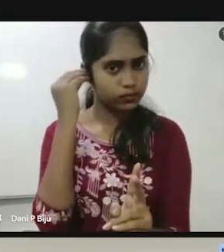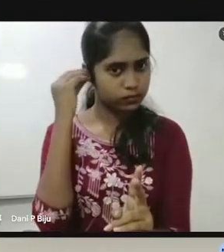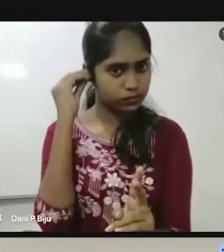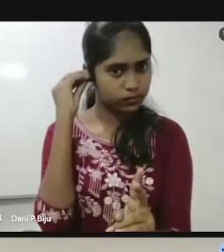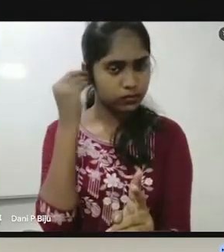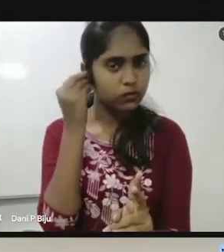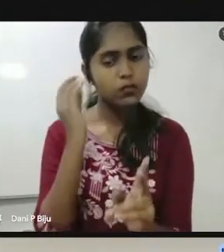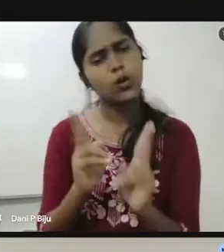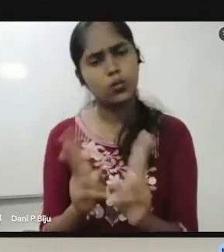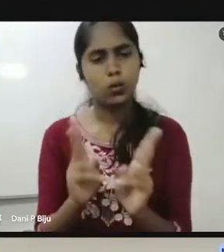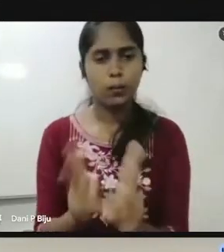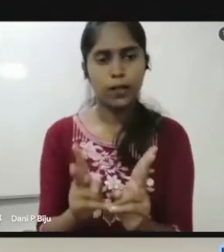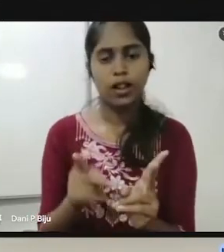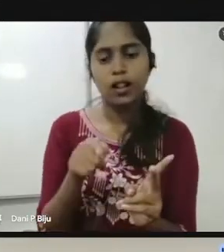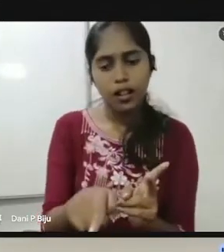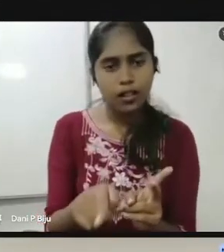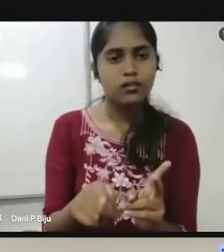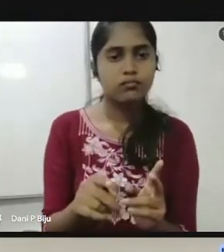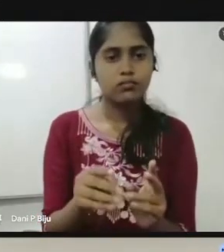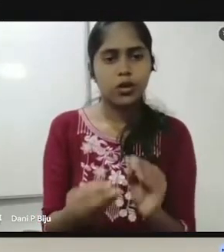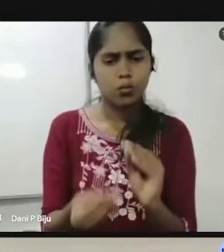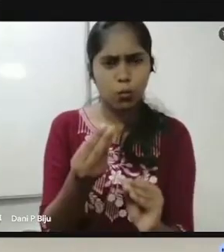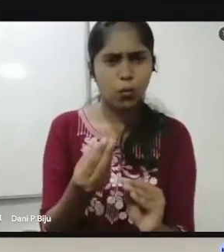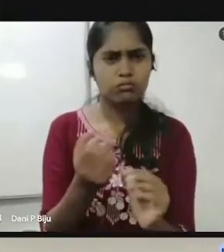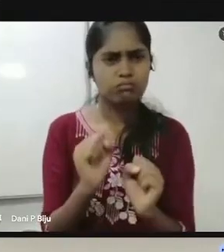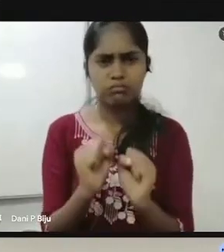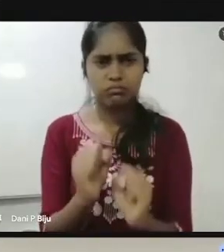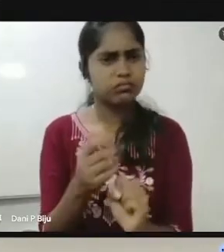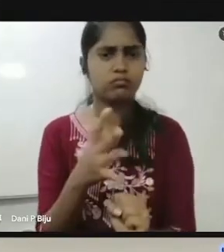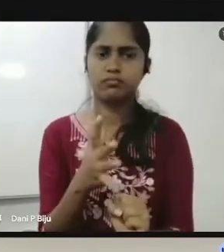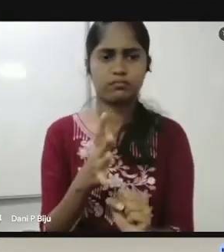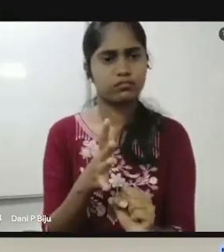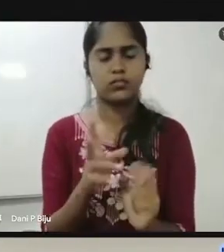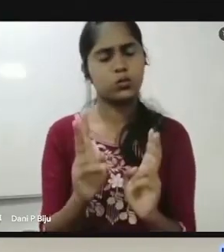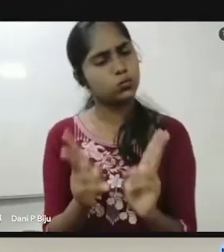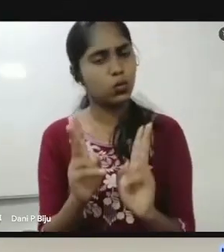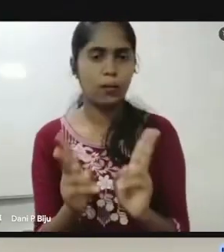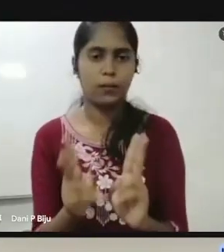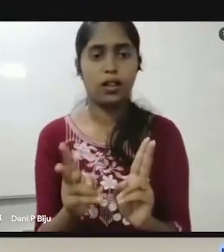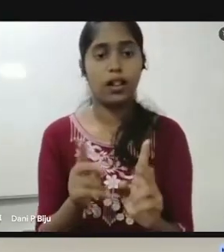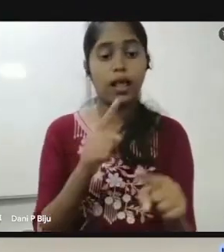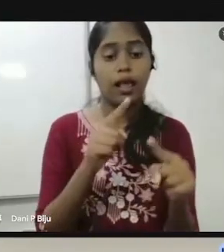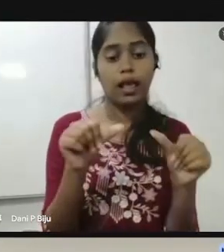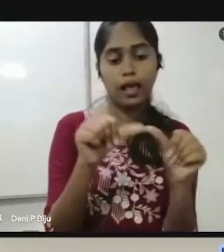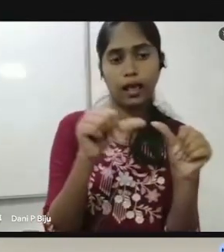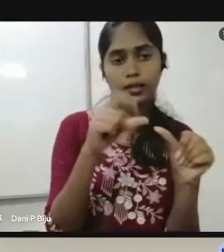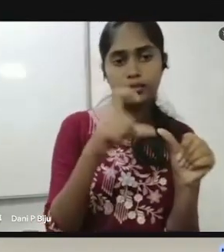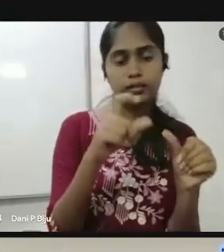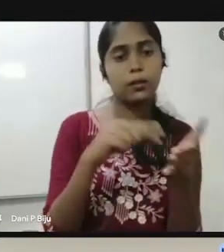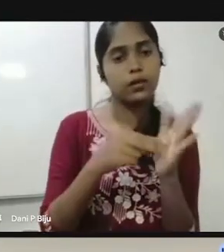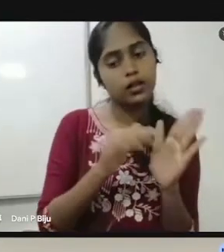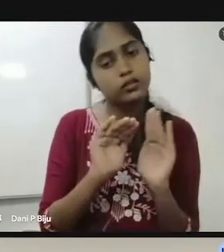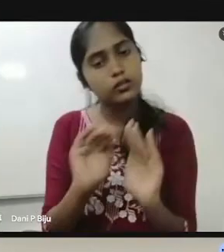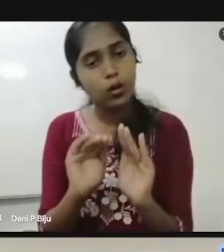തുടങ്ങിയതായിട്ടും കണ്ടിട്ടുണ്ട്. അപ്പൊ നമ്മൾ ക്ലിനിക്കലി കണ്ടത് മാത്രം കണക്കാക്കാതെ നോക്കുകയാണെങ്കിൽ തന്നെ നമ്മളുടെ വേൾഡ് വൈഡ് ഉള്ള പഠനങ്ങളും ഇന്ത്യയിൽ നിന്നുള്ള